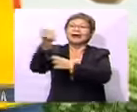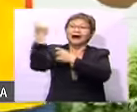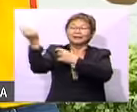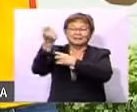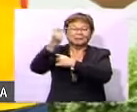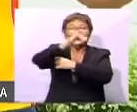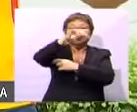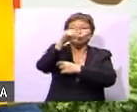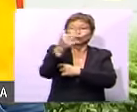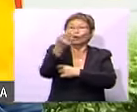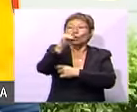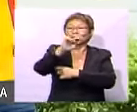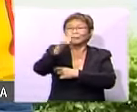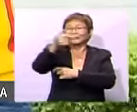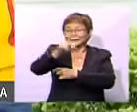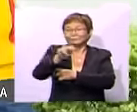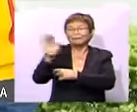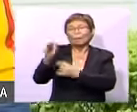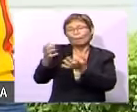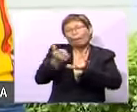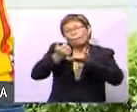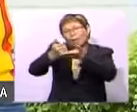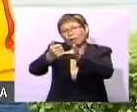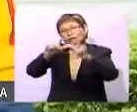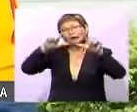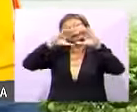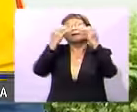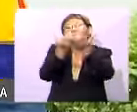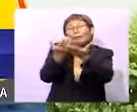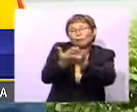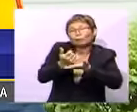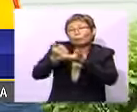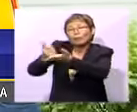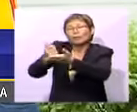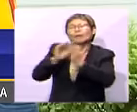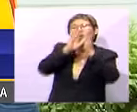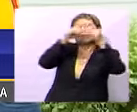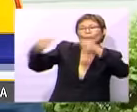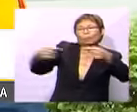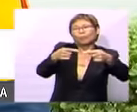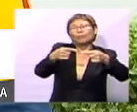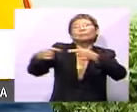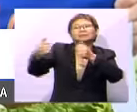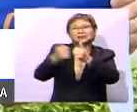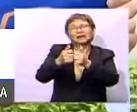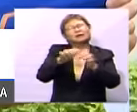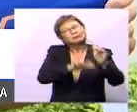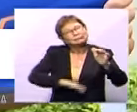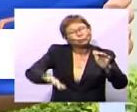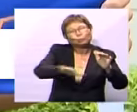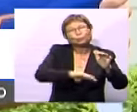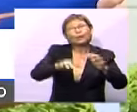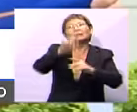Lionel Acosta, ditemui media mahu membantu kelab baharunya ini menghadapi saingan liga dengan